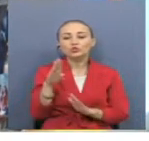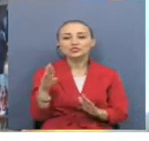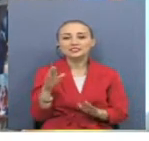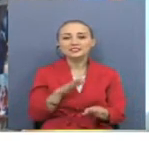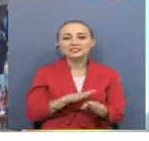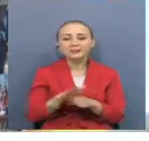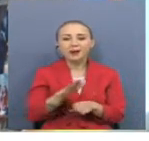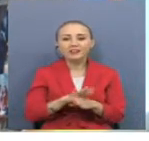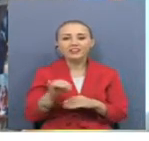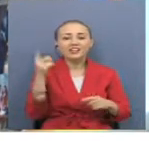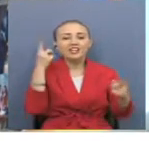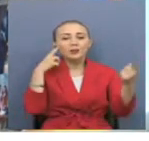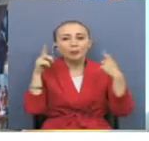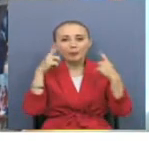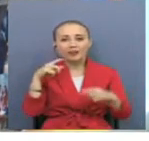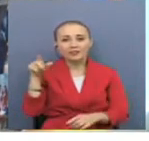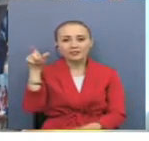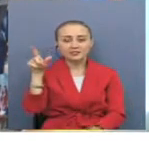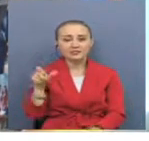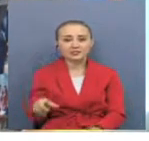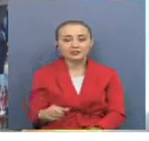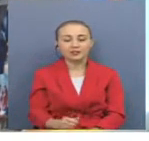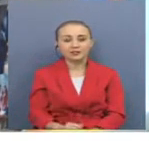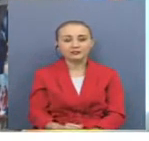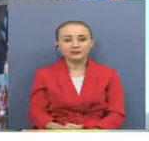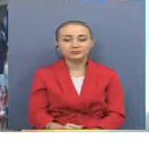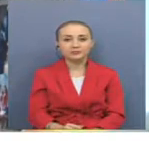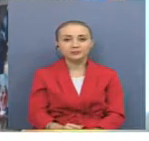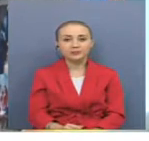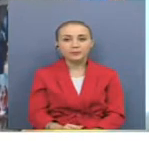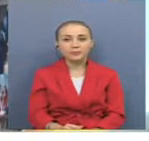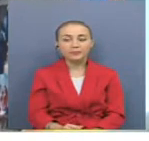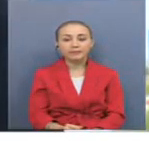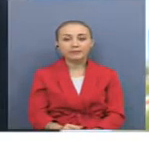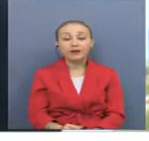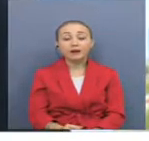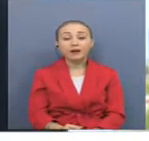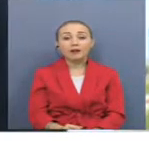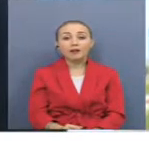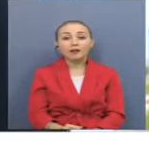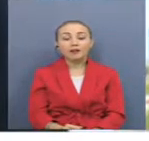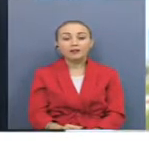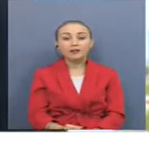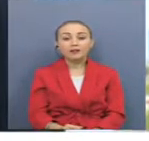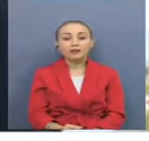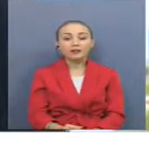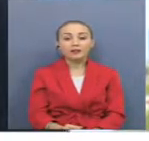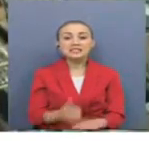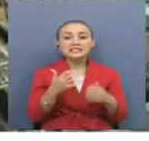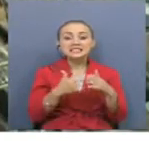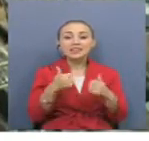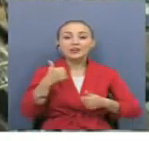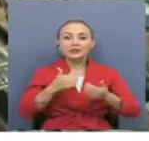ақындардың өлеңін саралап, бүгін бағы жанған ақынымыз жүлделі орын алмақшы. Жас ақындардың қатарында кітаптары